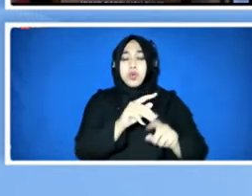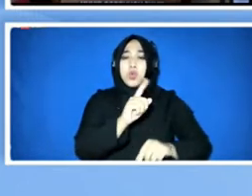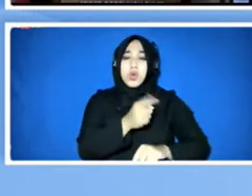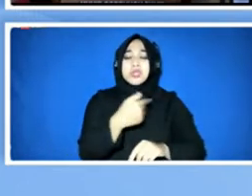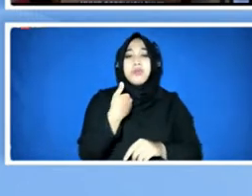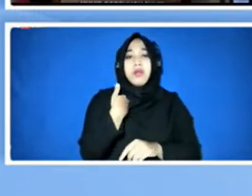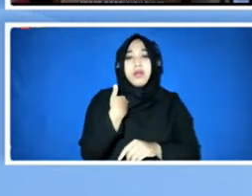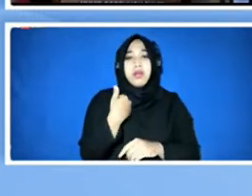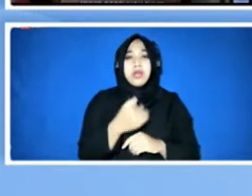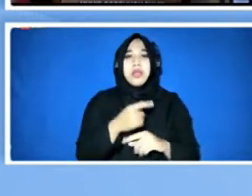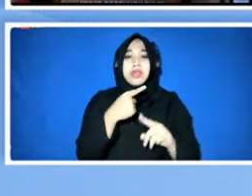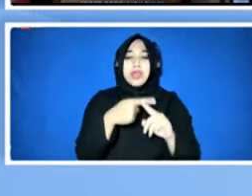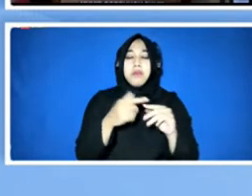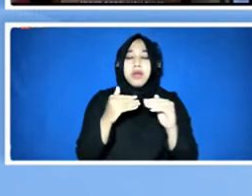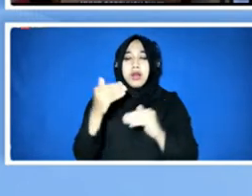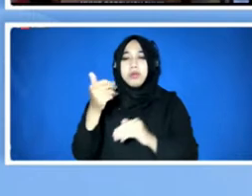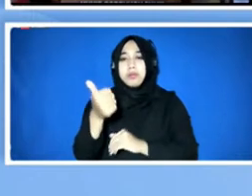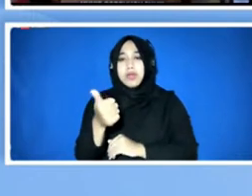ya, dan semakin baik. Lanjut.